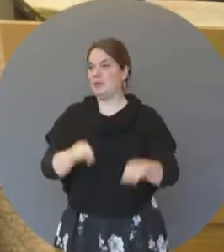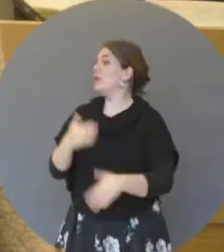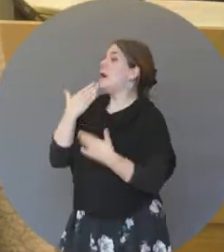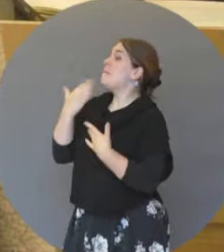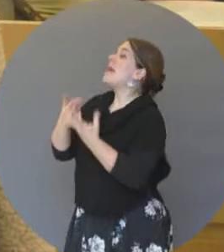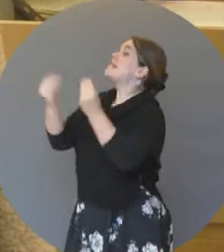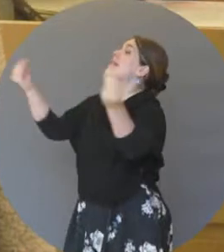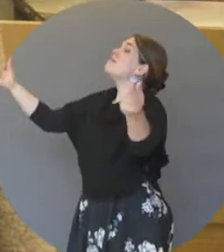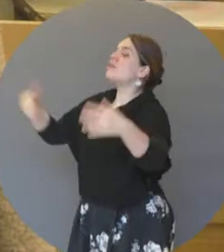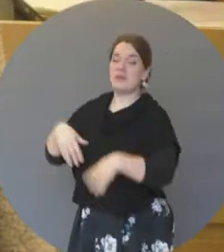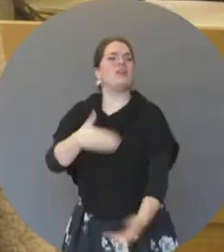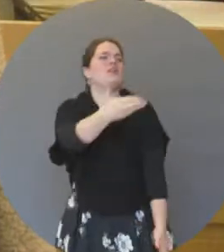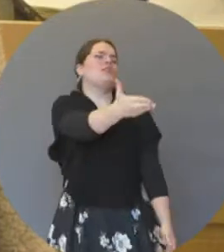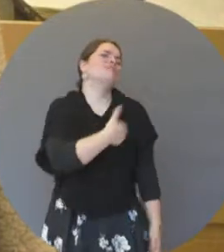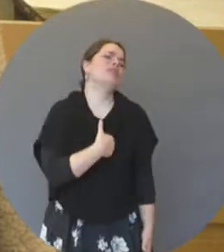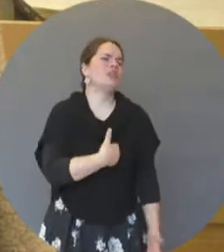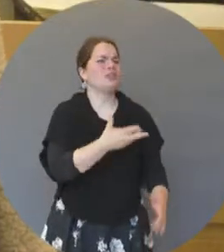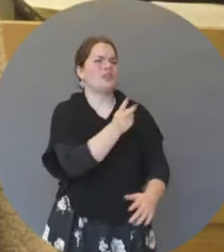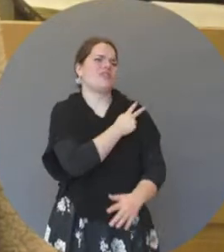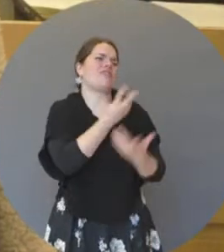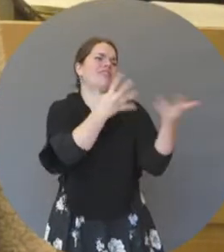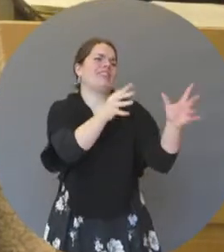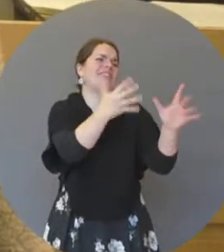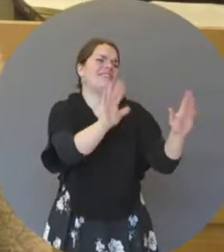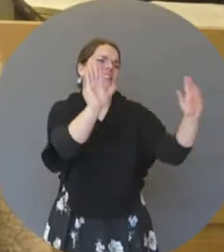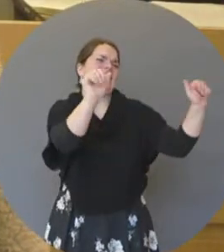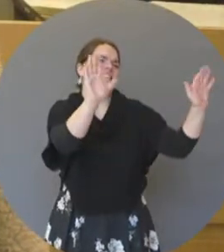mais toi tu es plus jeune